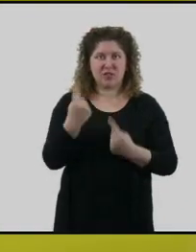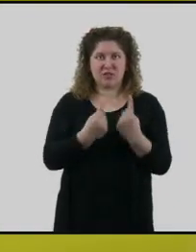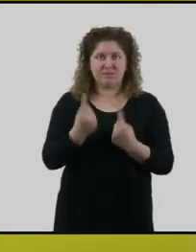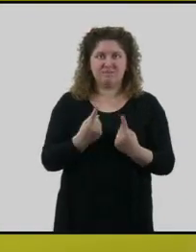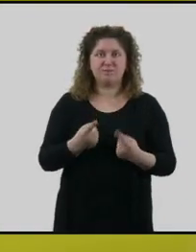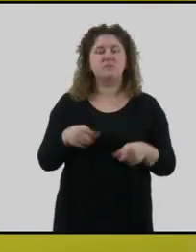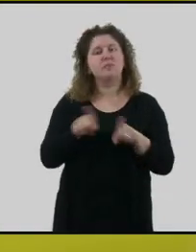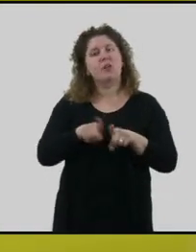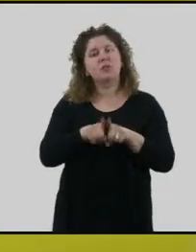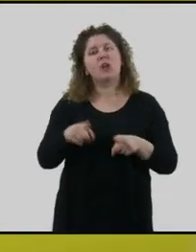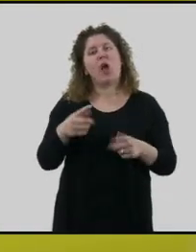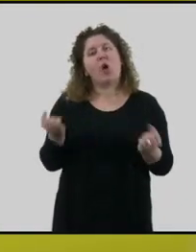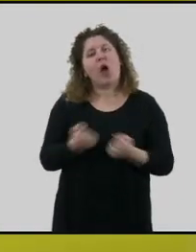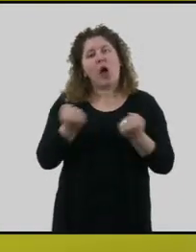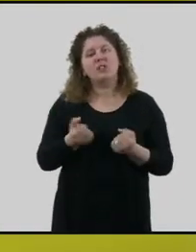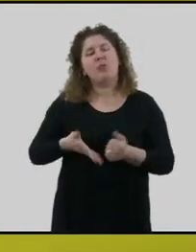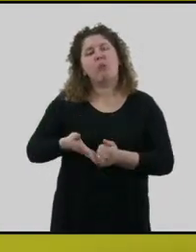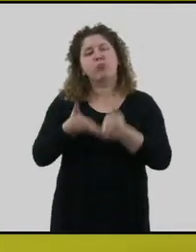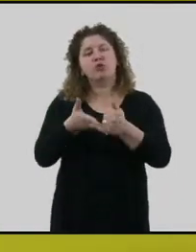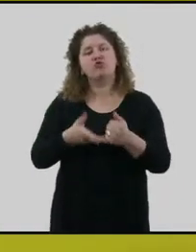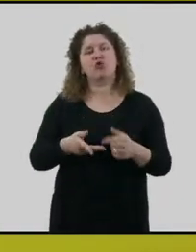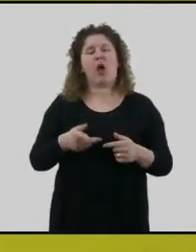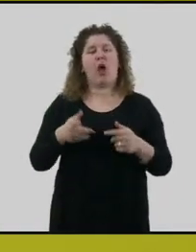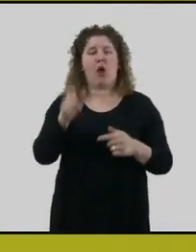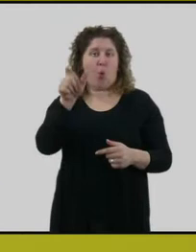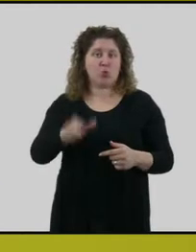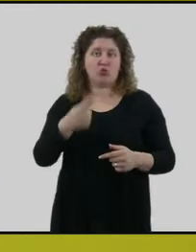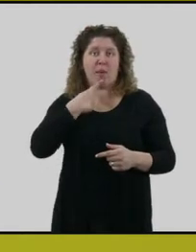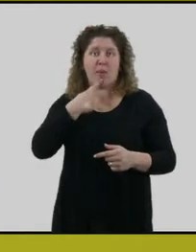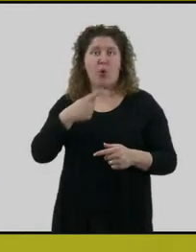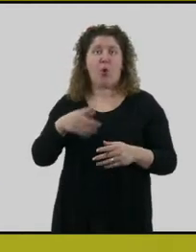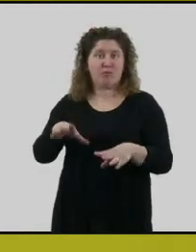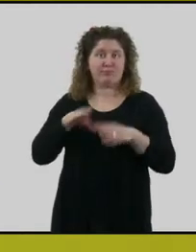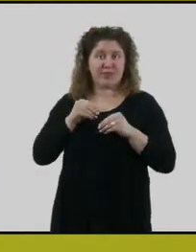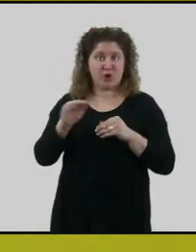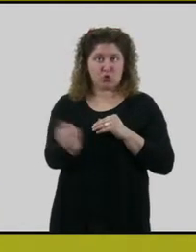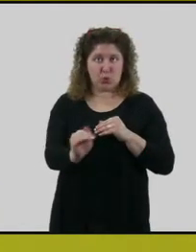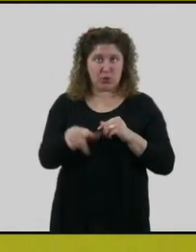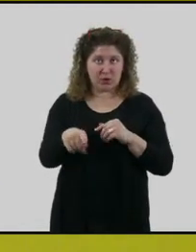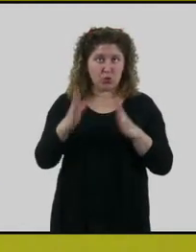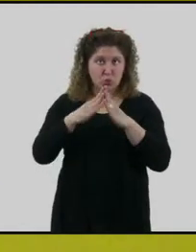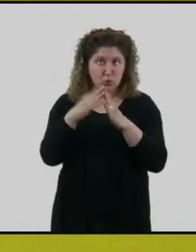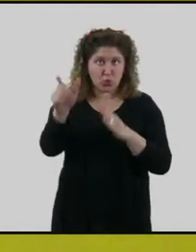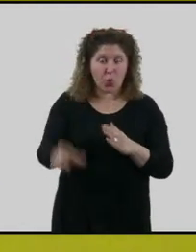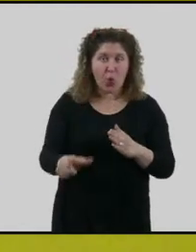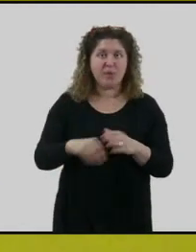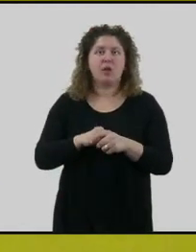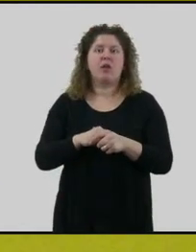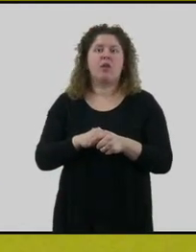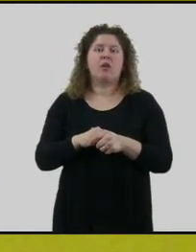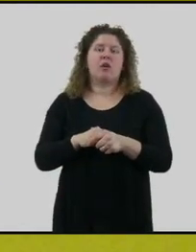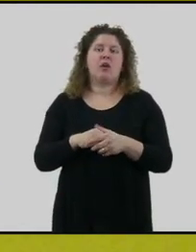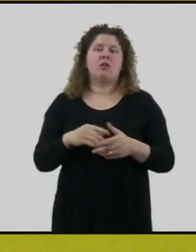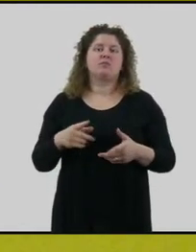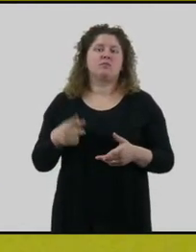tako jedna od aktivnosti nam je podrška udomiteljima gdje negdje planiramo u partnerstvu sa nadležnim centrom za socijalnu skrb koji radi